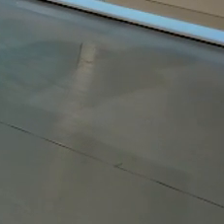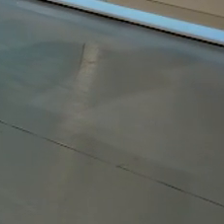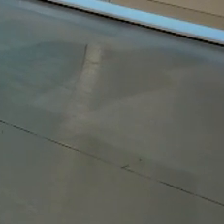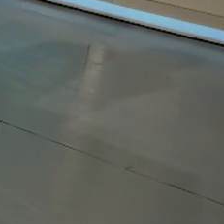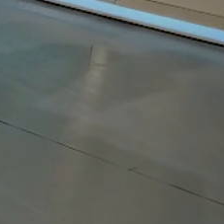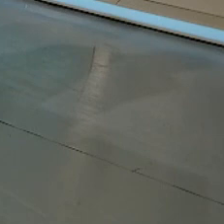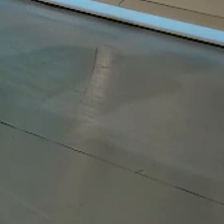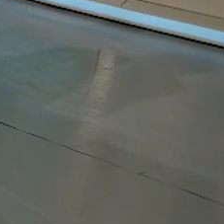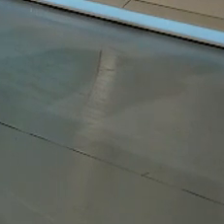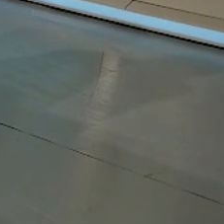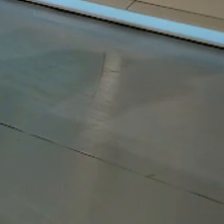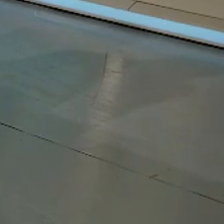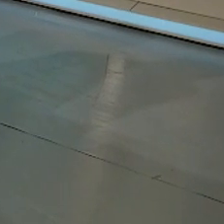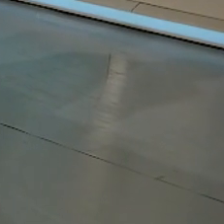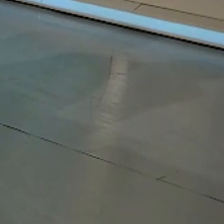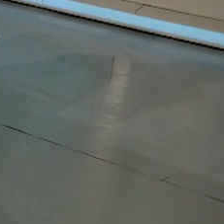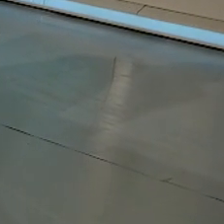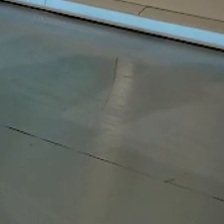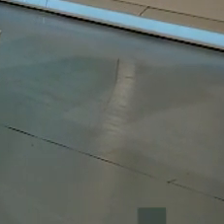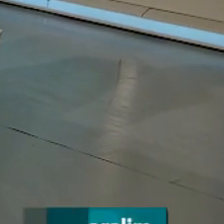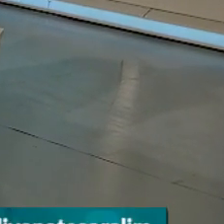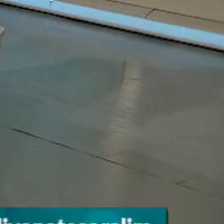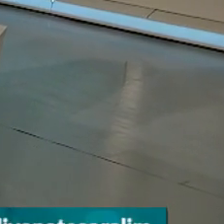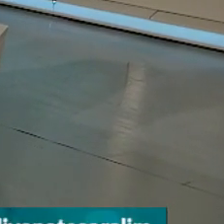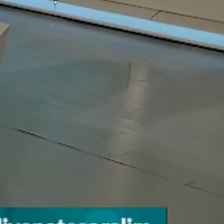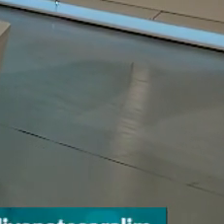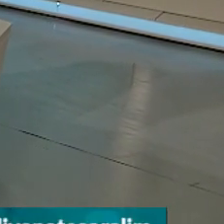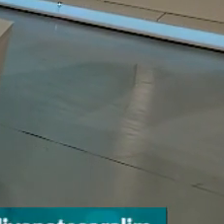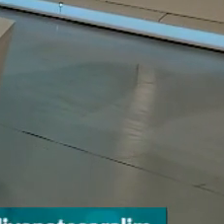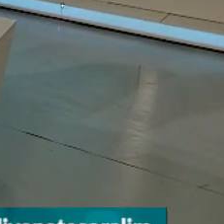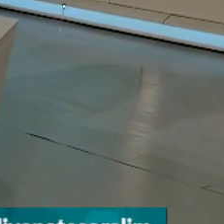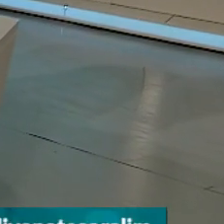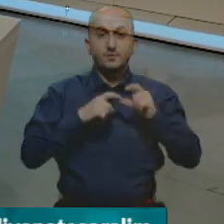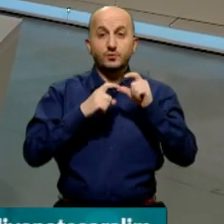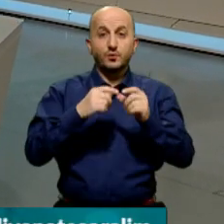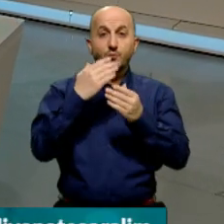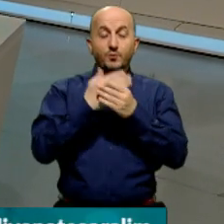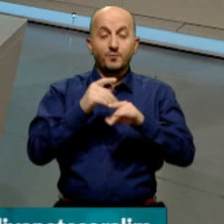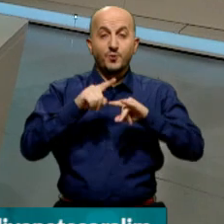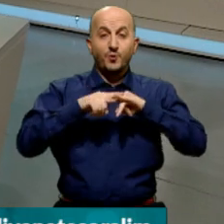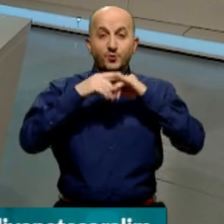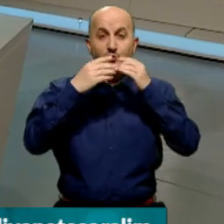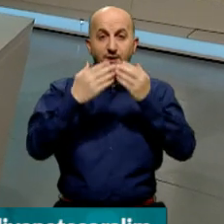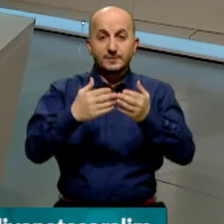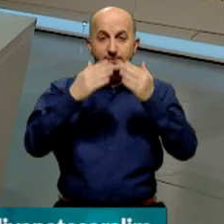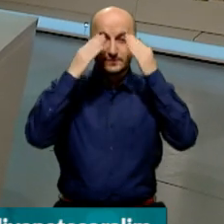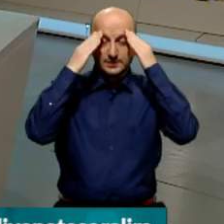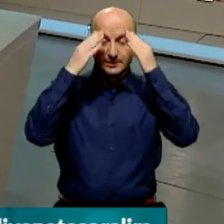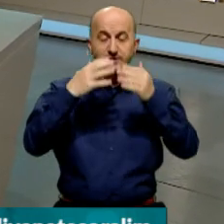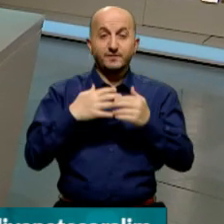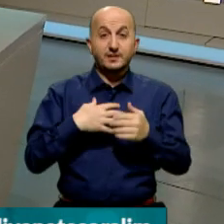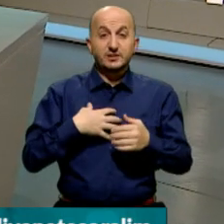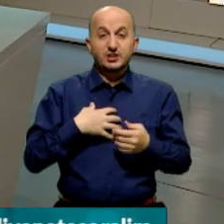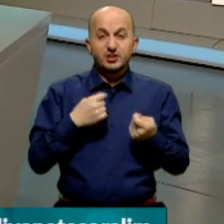Rahman ve Rahim olan Allah'ın adıyla programımıza başlıyoruz. Diyanete Soralım programına hoş geldiniz, sefalar getirdiniz. Din İşleri Yüksek